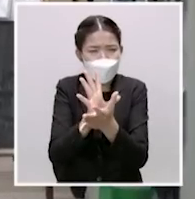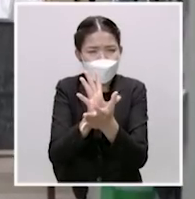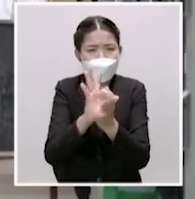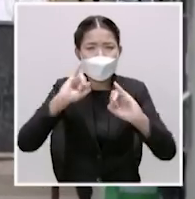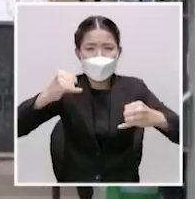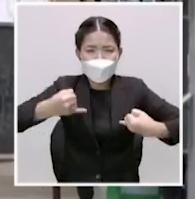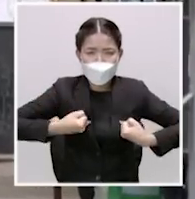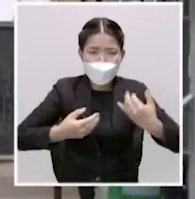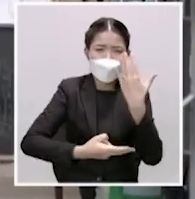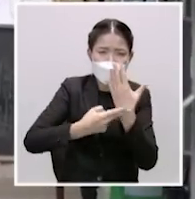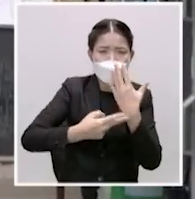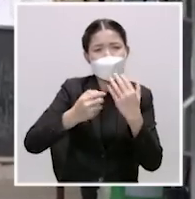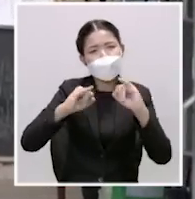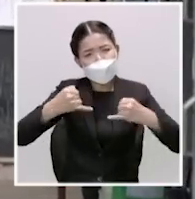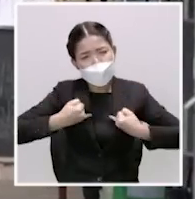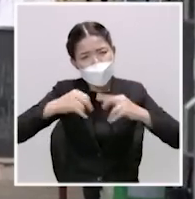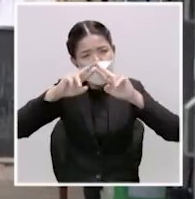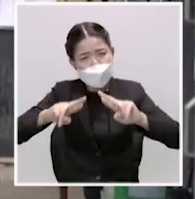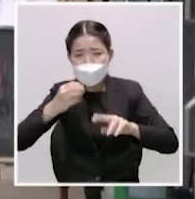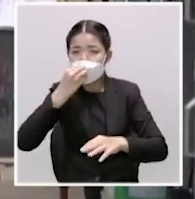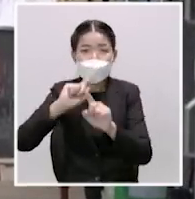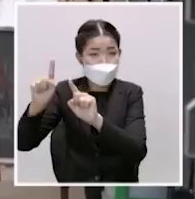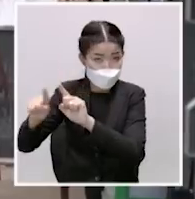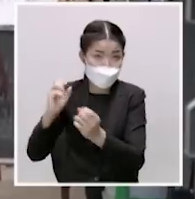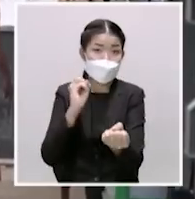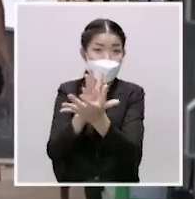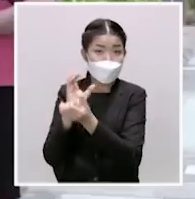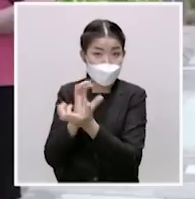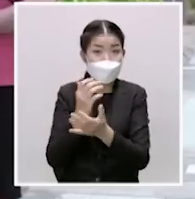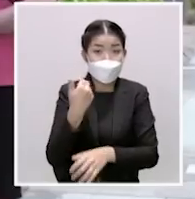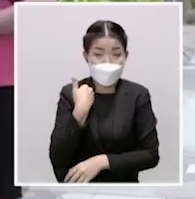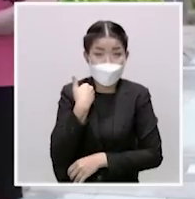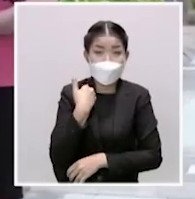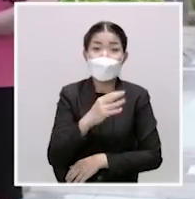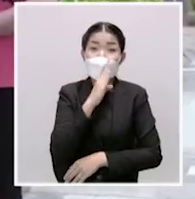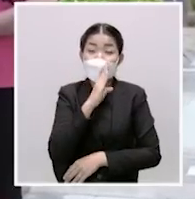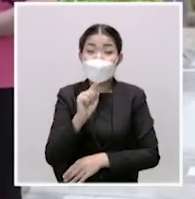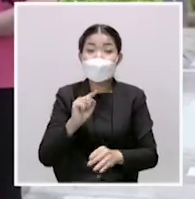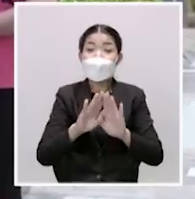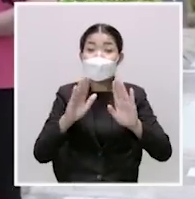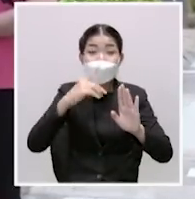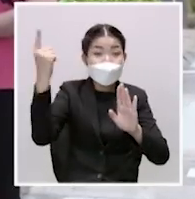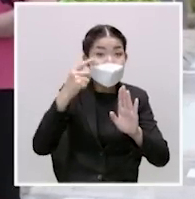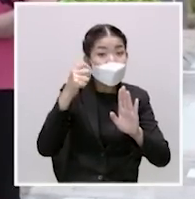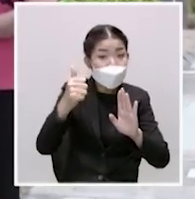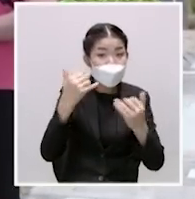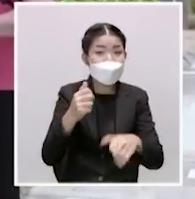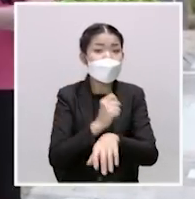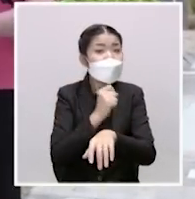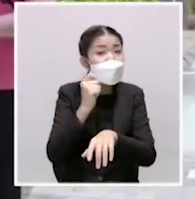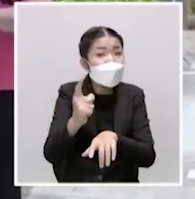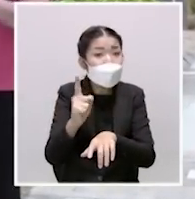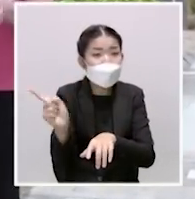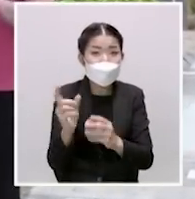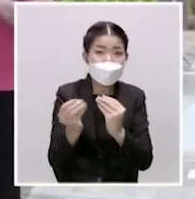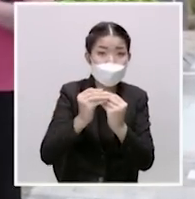ทบกับคนที่อยู่ในระบบการท่องเที่ยวเป็นจำนวนมากสถานการณ์หลังจากที่เริ่มคลี่คลายแล้วก็เปิดการท่องเที่ยวมากขึ้นตอนนี้อัตราการจ้างงานเป็นอย่างไรบ้างค